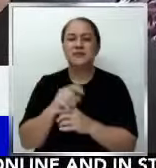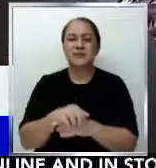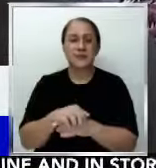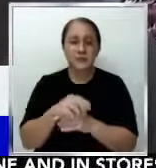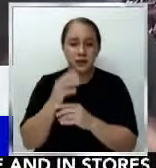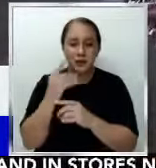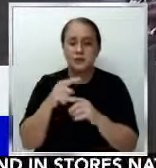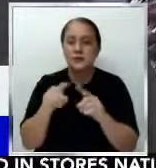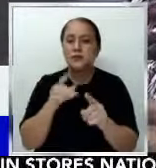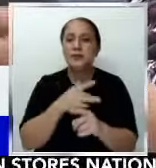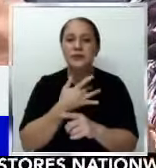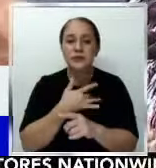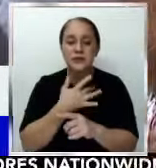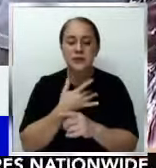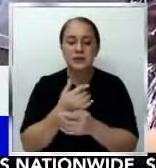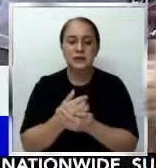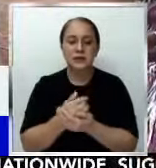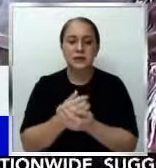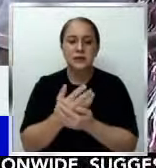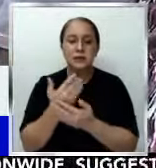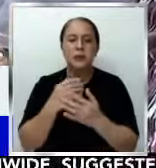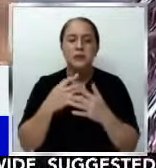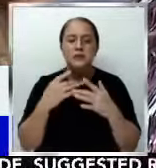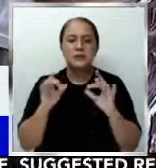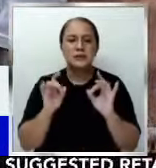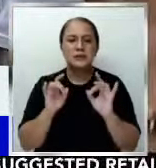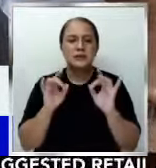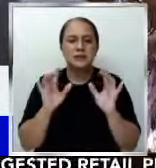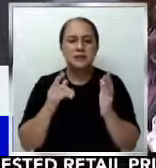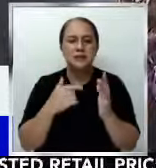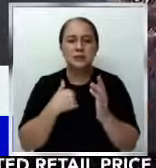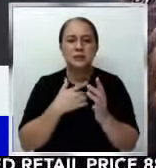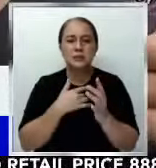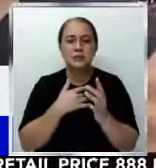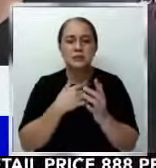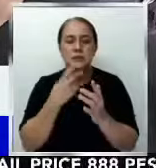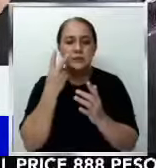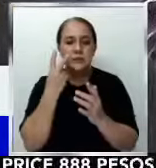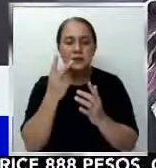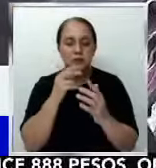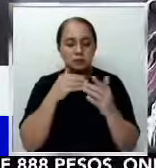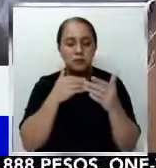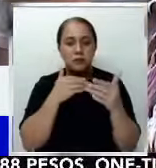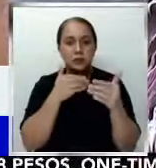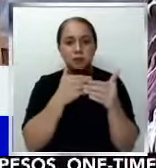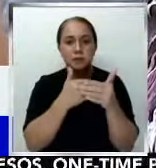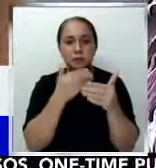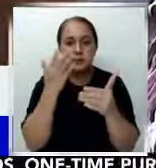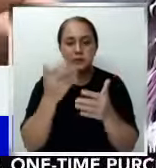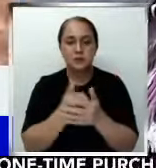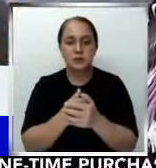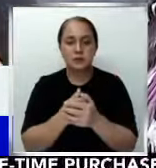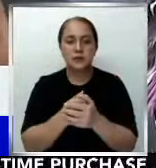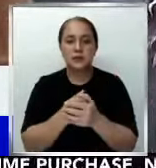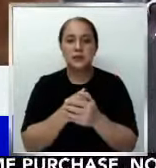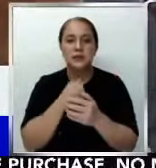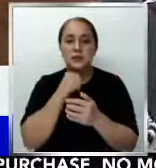pakiramdam nyo. Parang napakagaan na nandito kayong lumalapit sa kanya. Kahit hindi